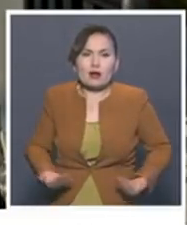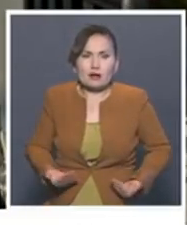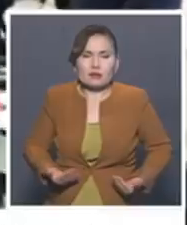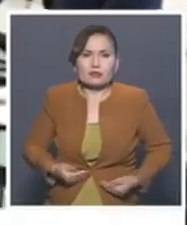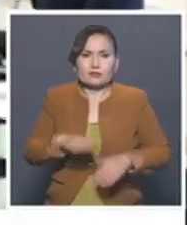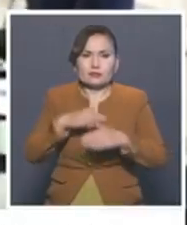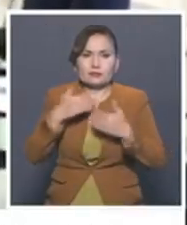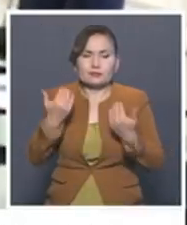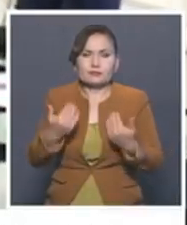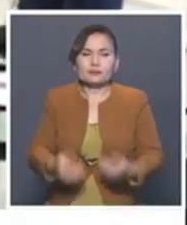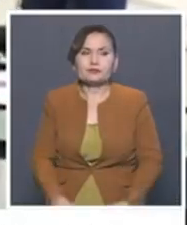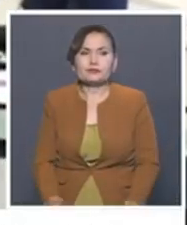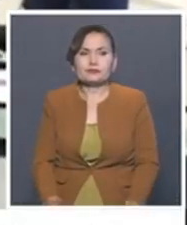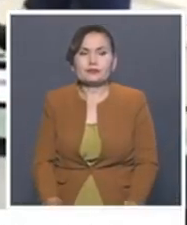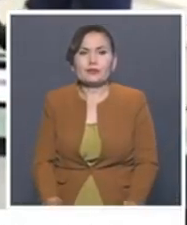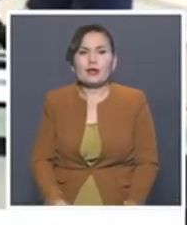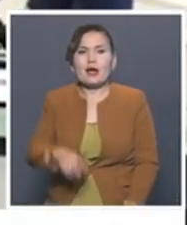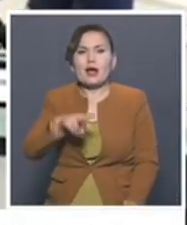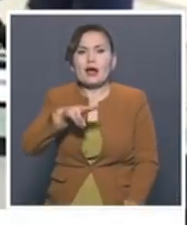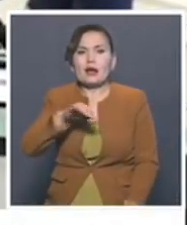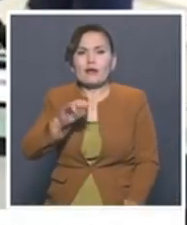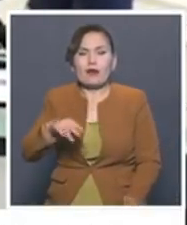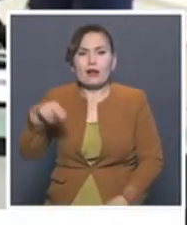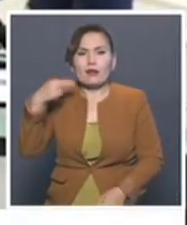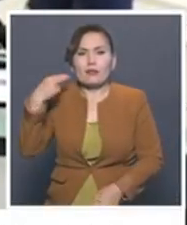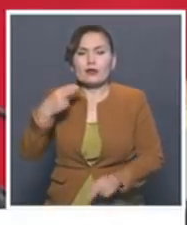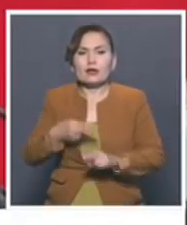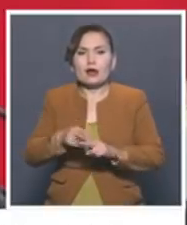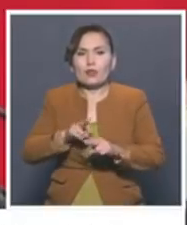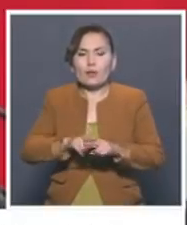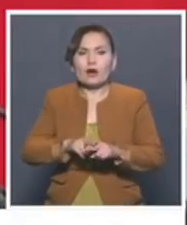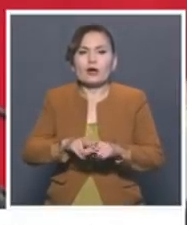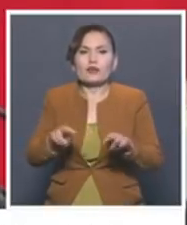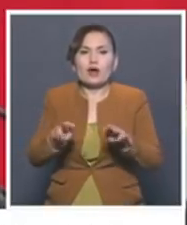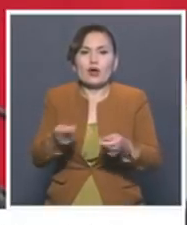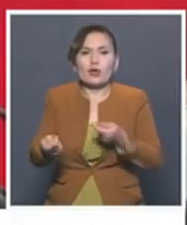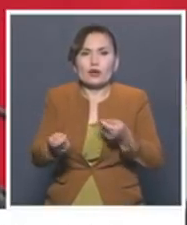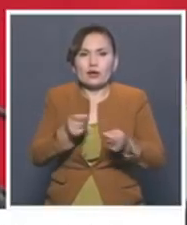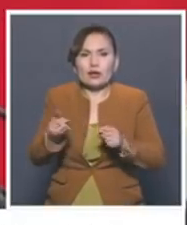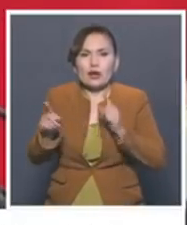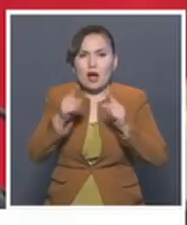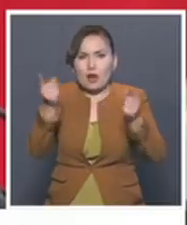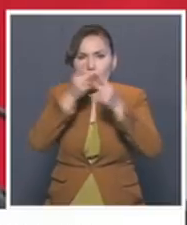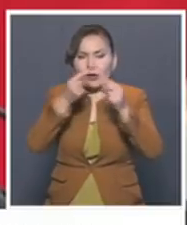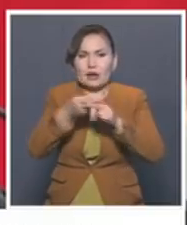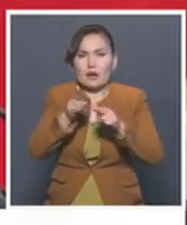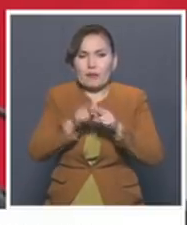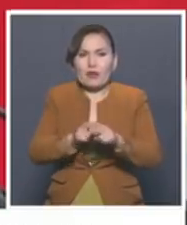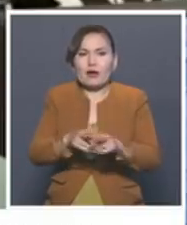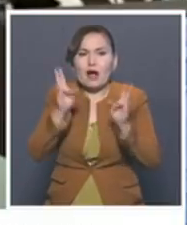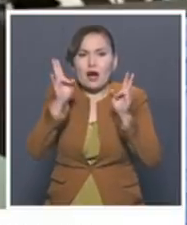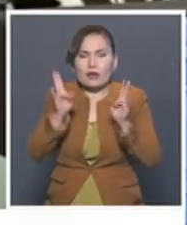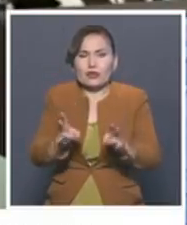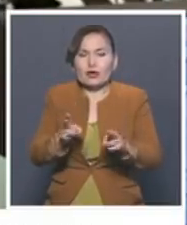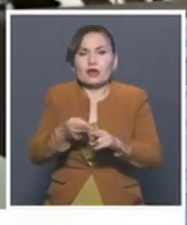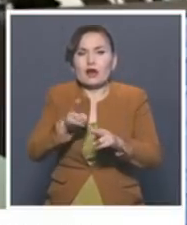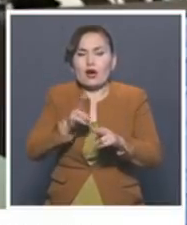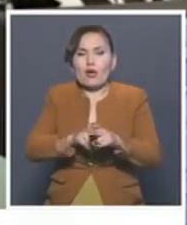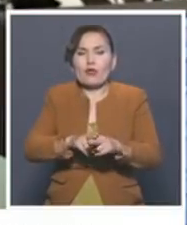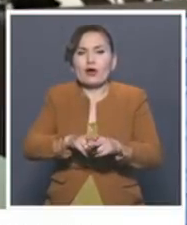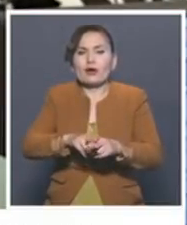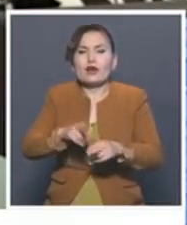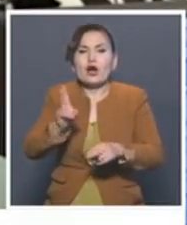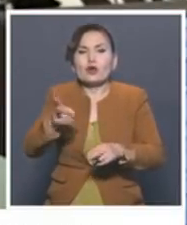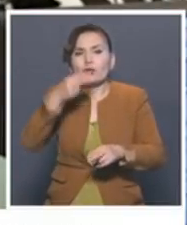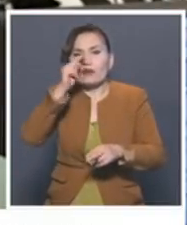екенбіз. Ливан президенті Мишель Аун үкіметтің төтенше отырысында мәлімдеме жасап, трагедияның себебін ашық тергеуге